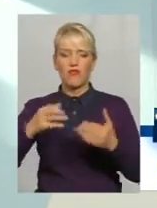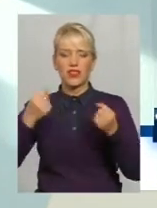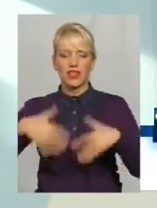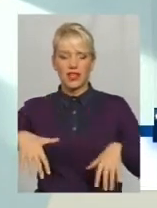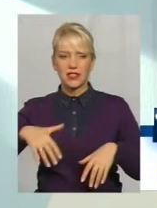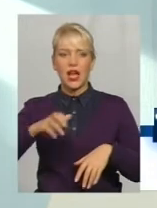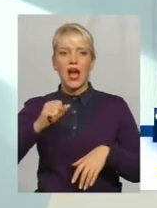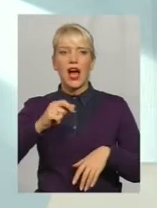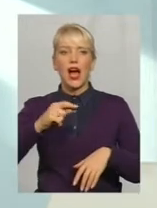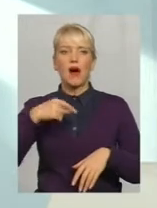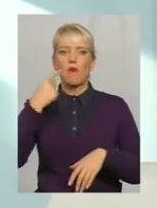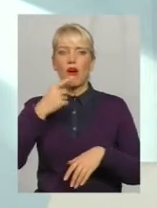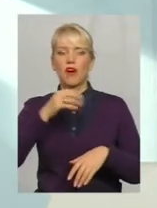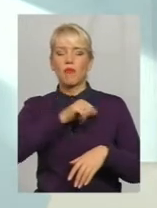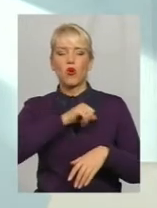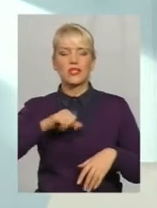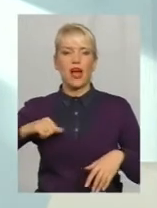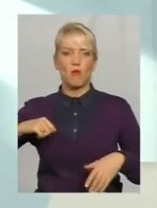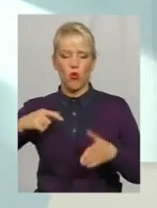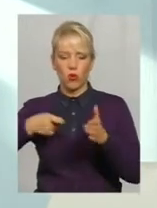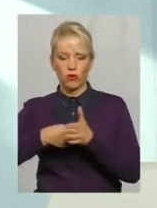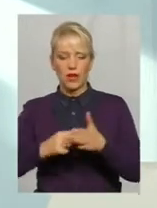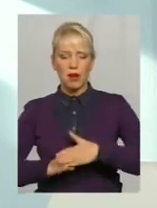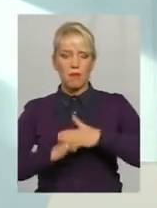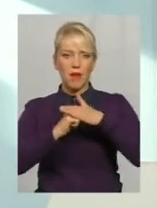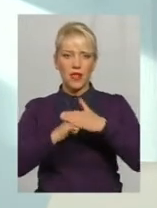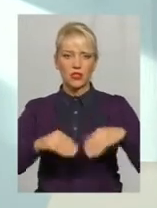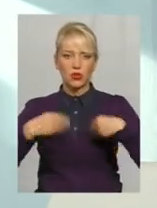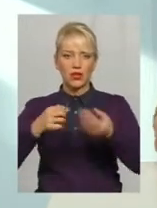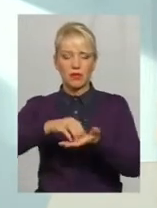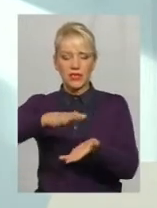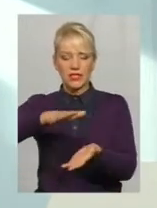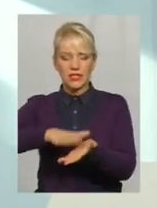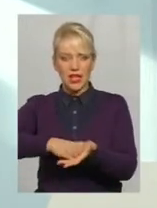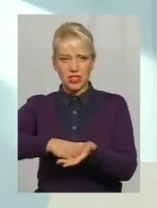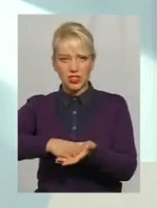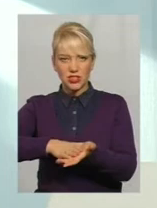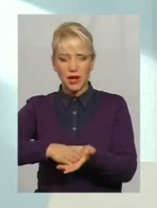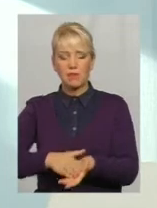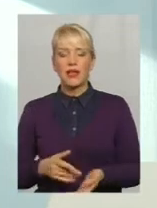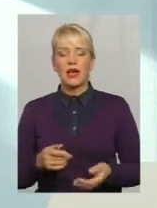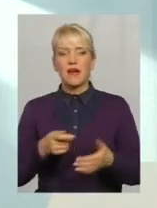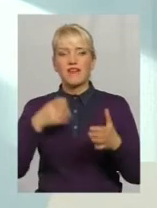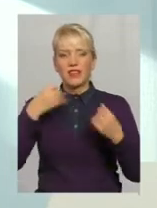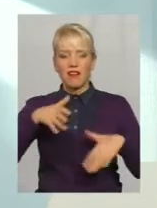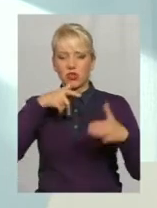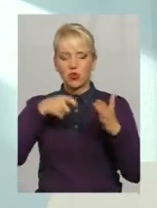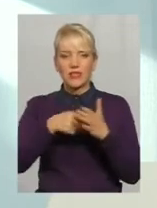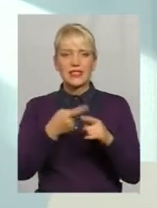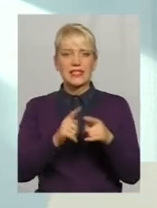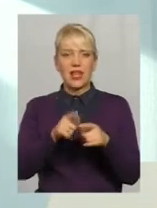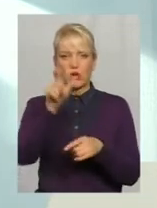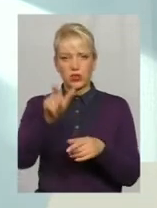самого годувальника. Базою для призначення пенсії по втраті годувальника є заробітна плата, стаж самого годувальника.